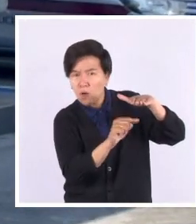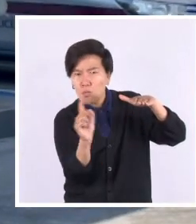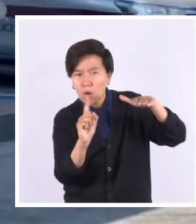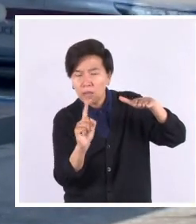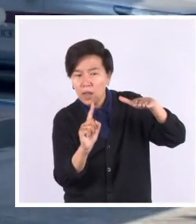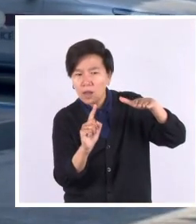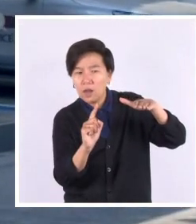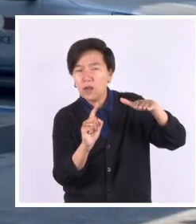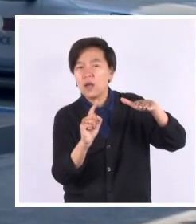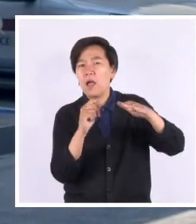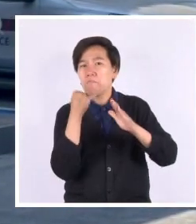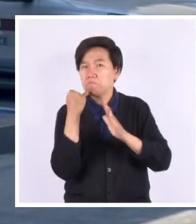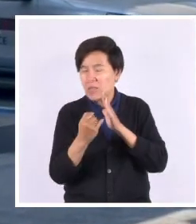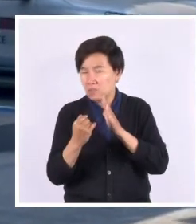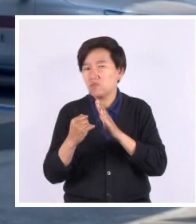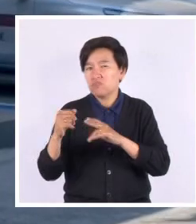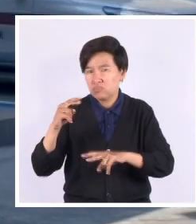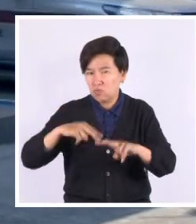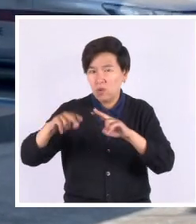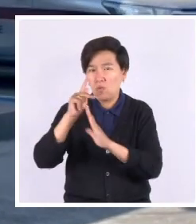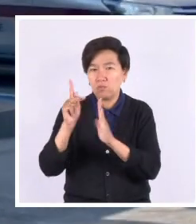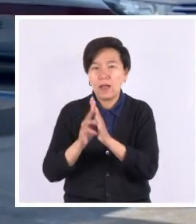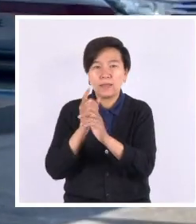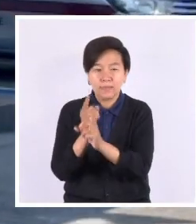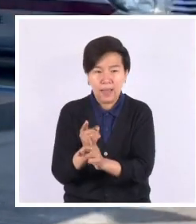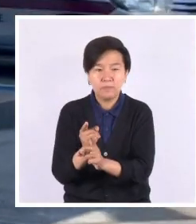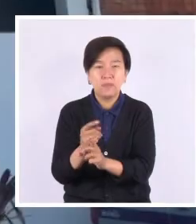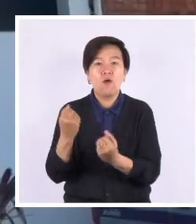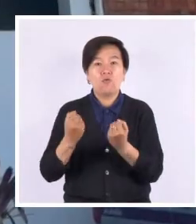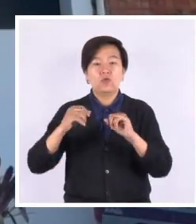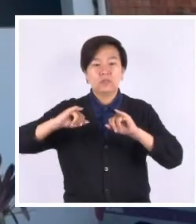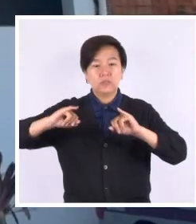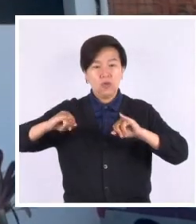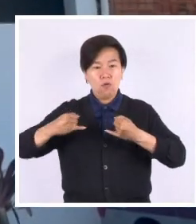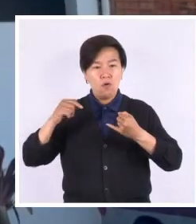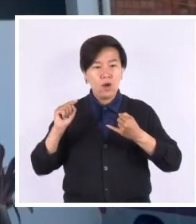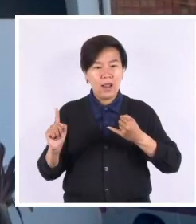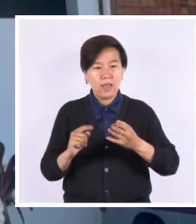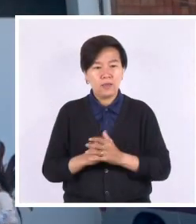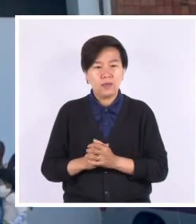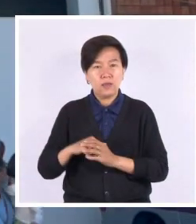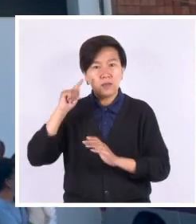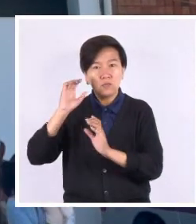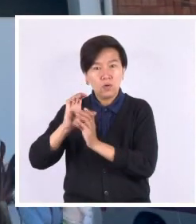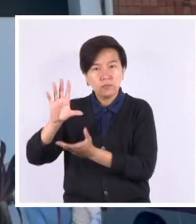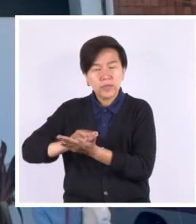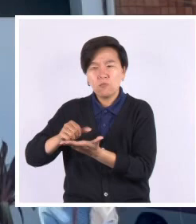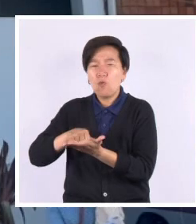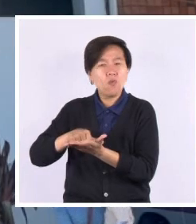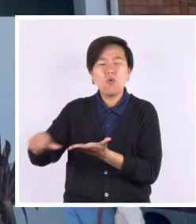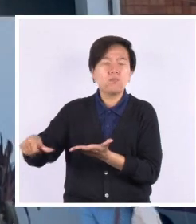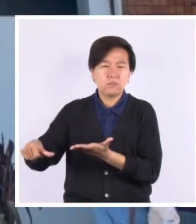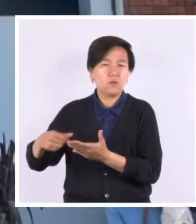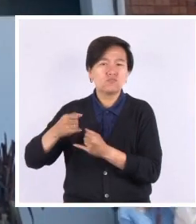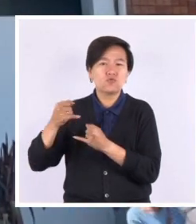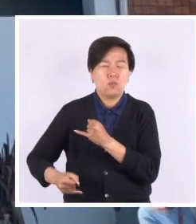อบสวนดำเนินคดีต่อไปแน่นอนแต่มีข้อมูลบอกว่าเจ้าของรถอาจจะไปขอถอนแจ้งความเพื่อจบเรื่องทั้งหมดนะคะทางต